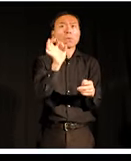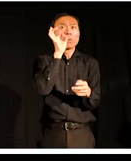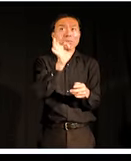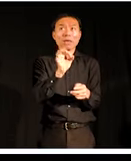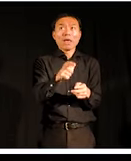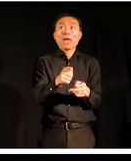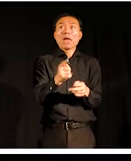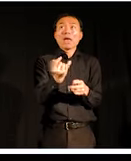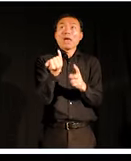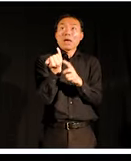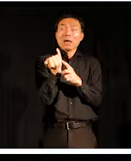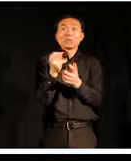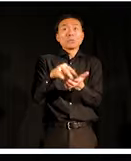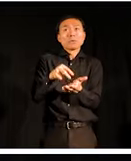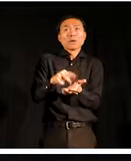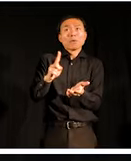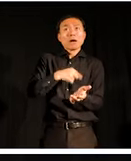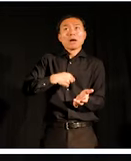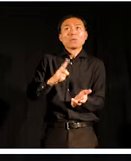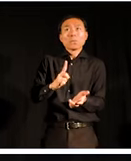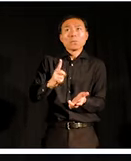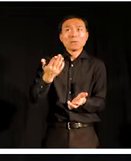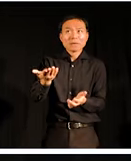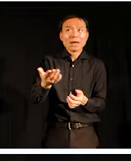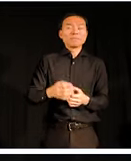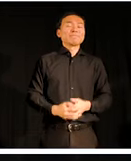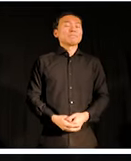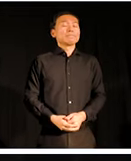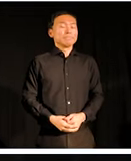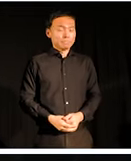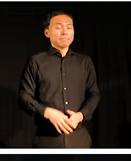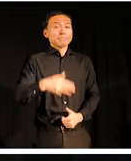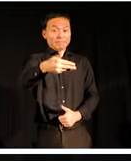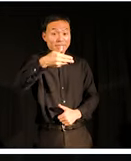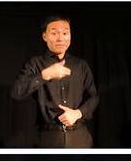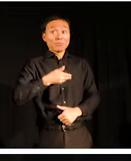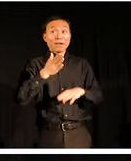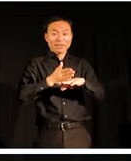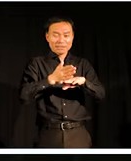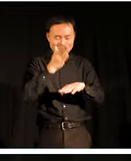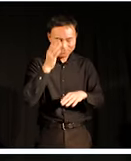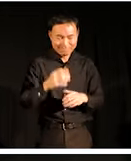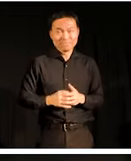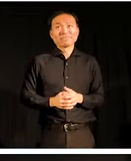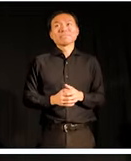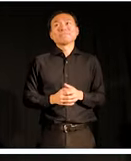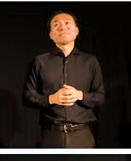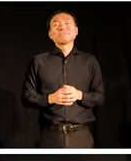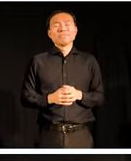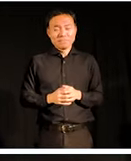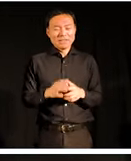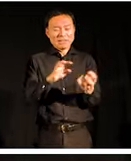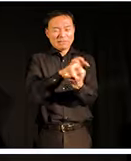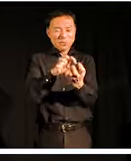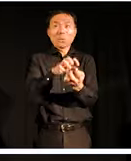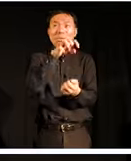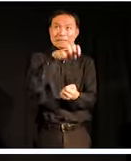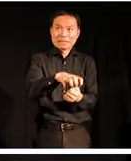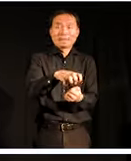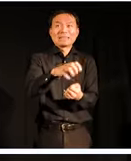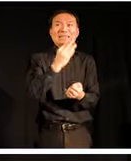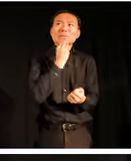さん自身はどう感じてらっしゃいますかということですご質問ありがとうございますま非常にその紛争地域ま